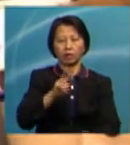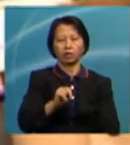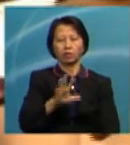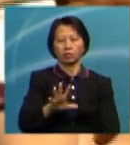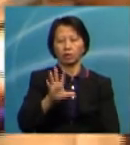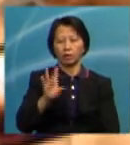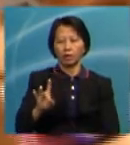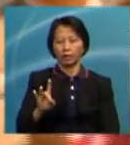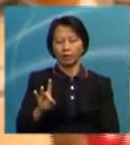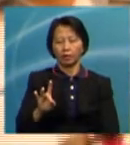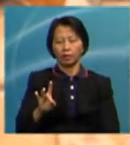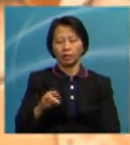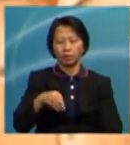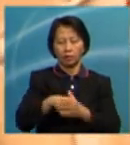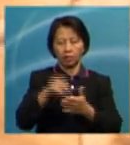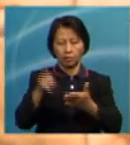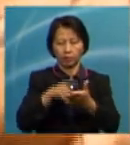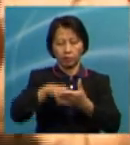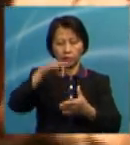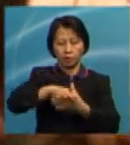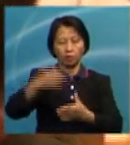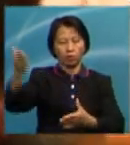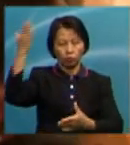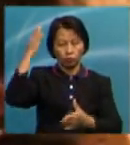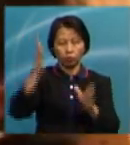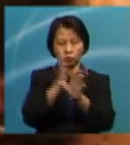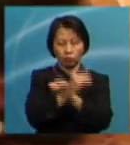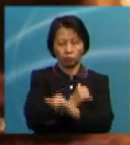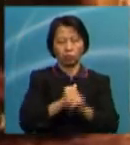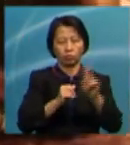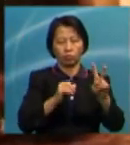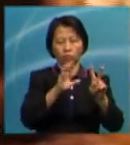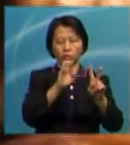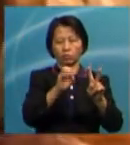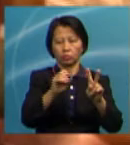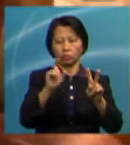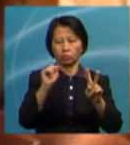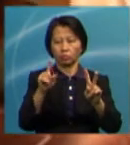n58 Jepak dalam Pili Raya umum Negeri Sarawak pada